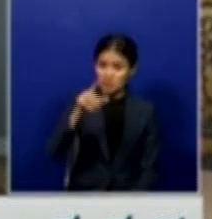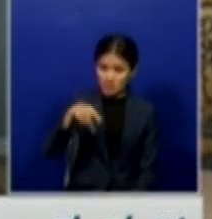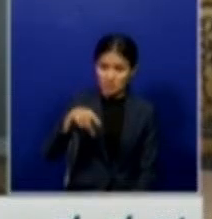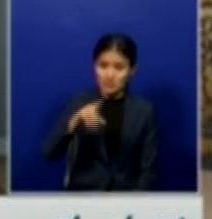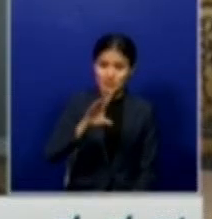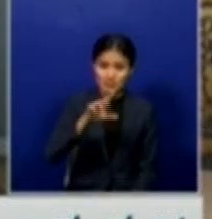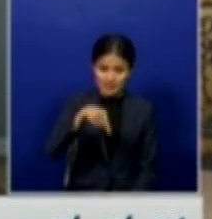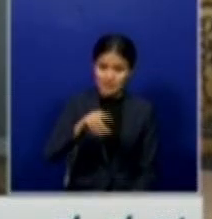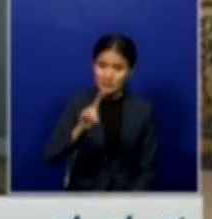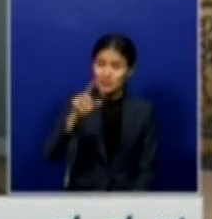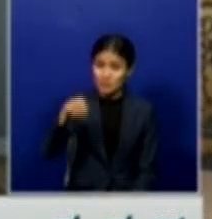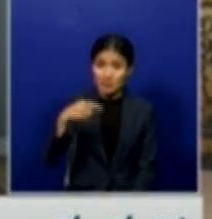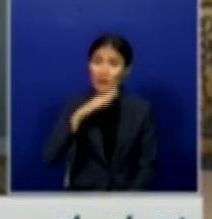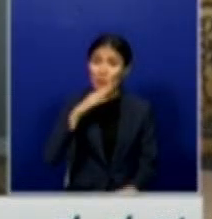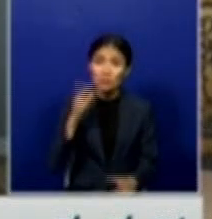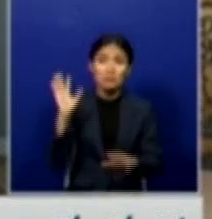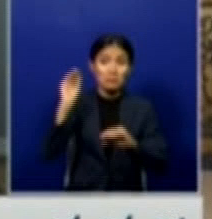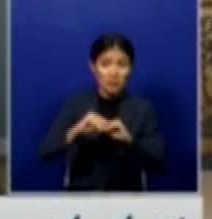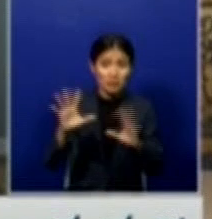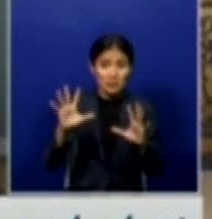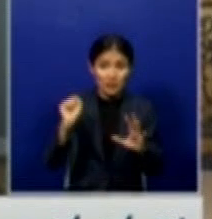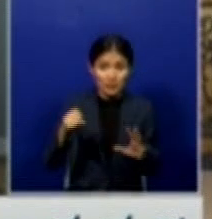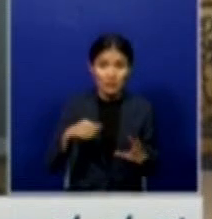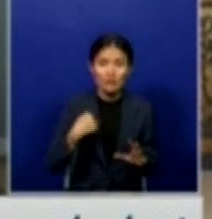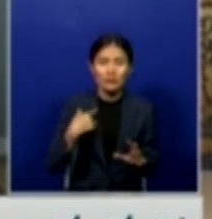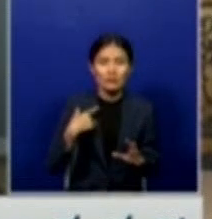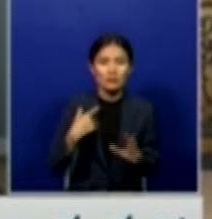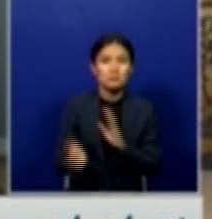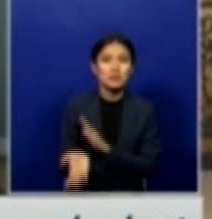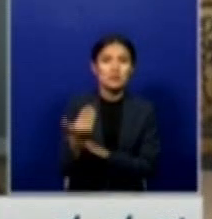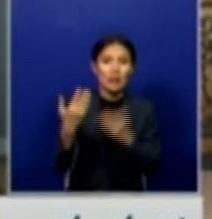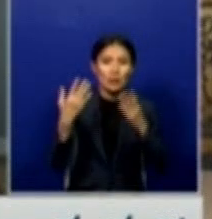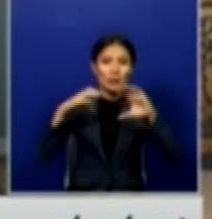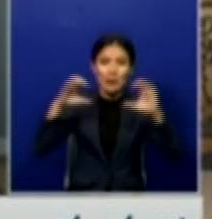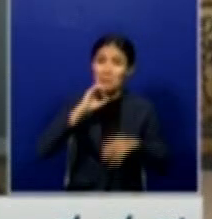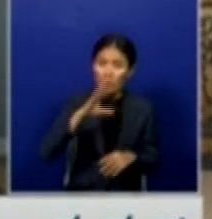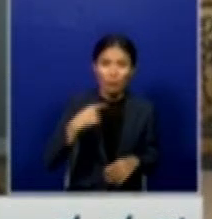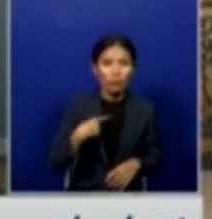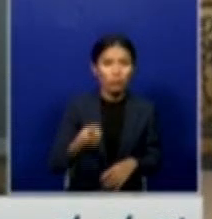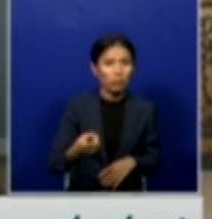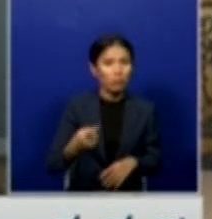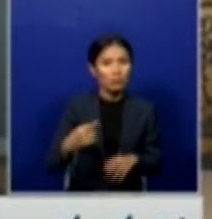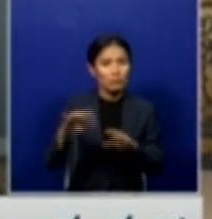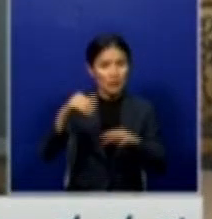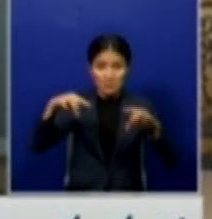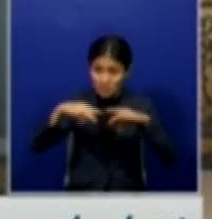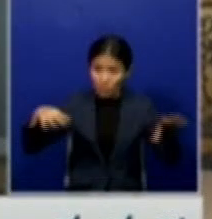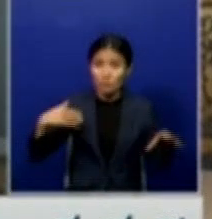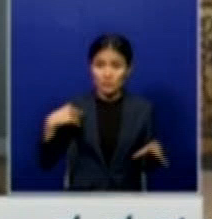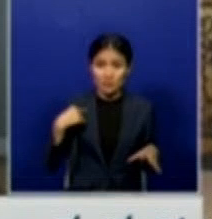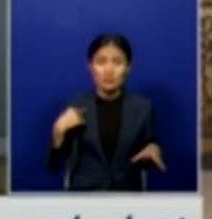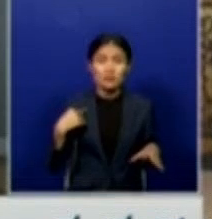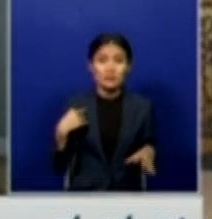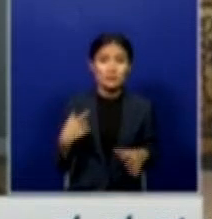ตัวเลขที่ท่านนายกกล่าวเมื่อเช้านี้ก็จะผิดพลาดแล้วก็จะเกิน 60% นะครับอันนี้คือเป็นประเด็นที่เป็นห่วงแล้วก็อย